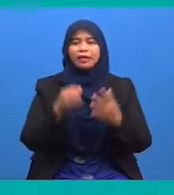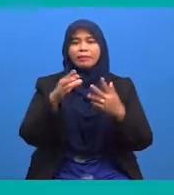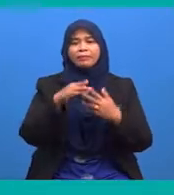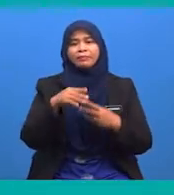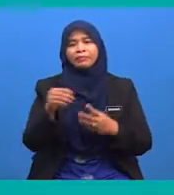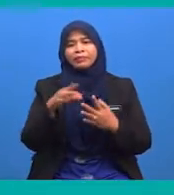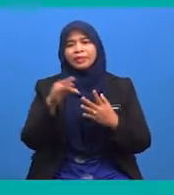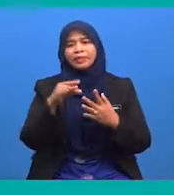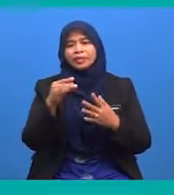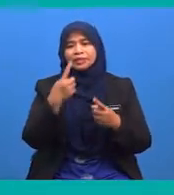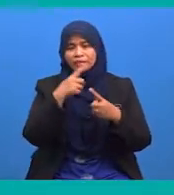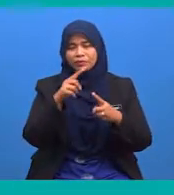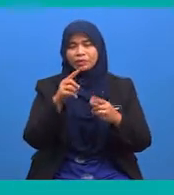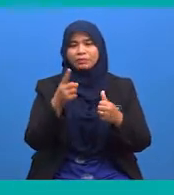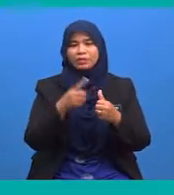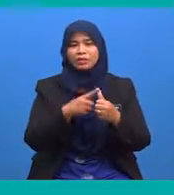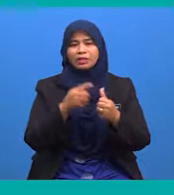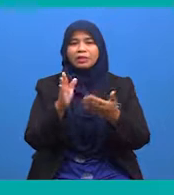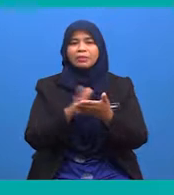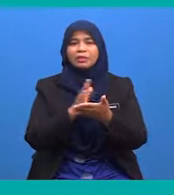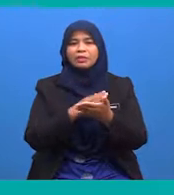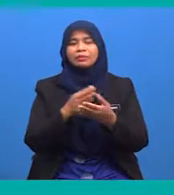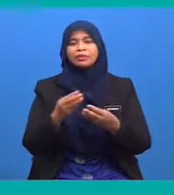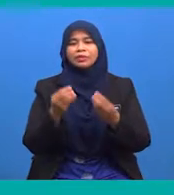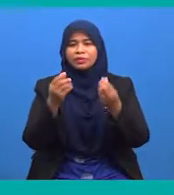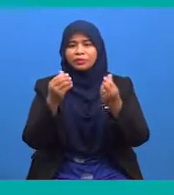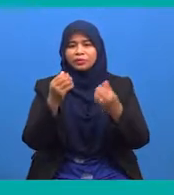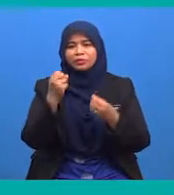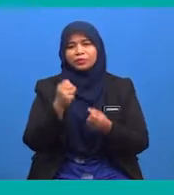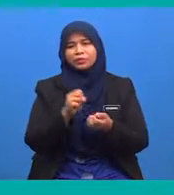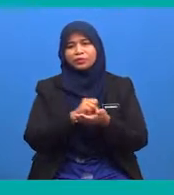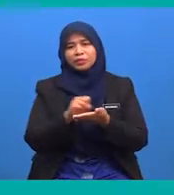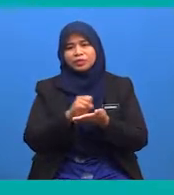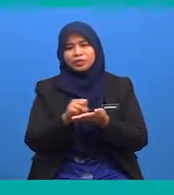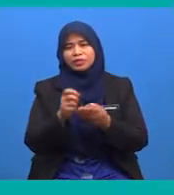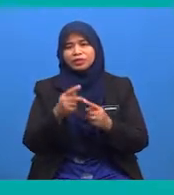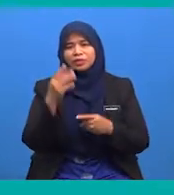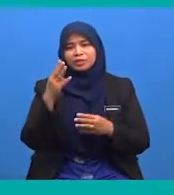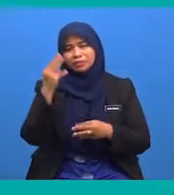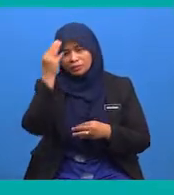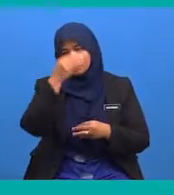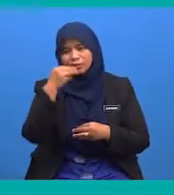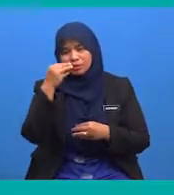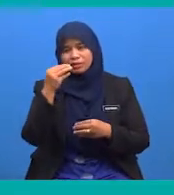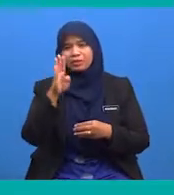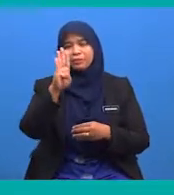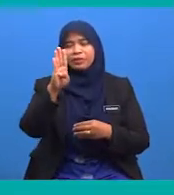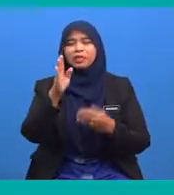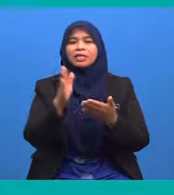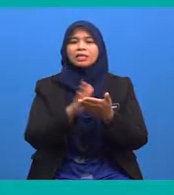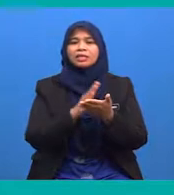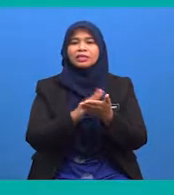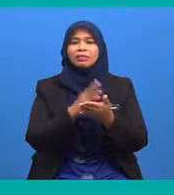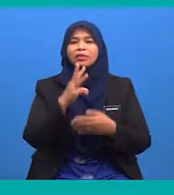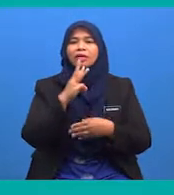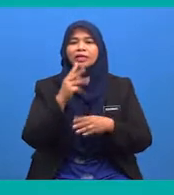yang pertama ialah menyapu debu suci ke muka. B adalah menyapu air